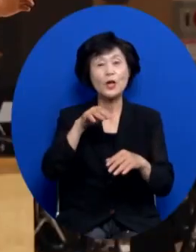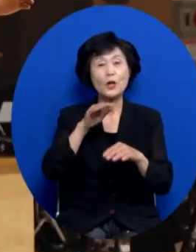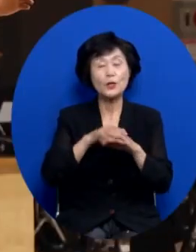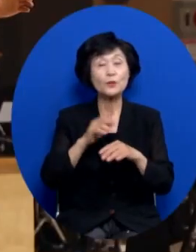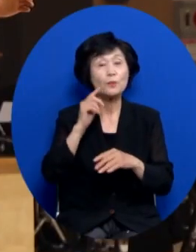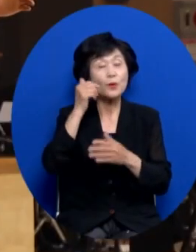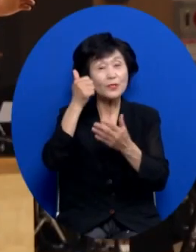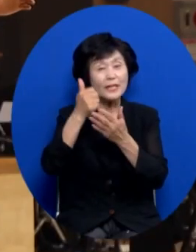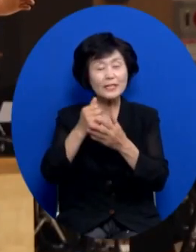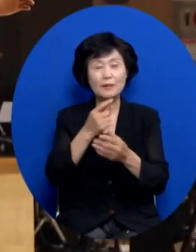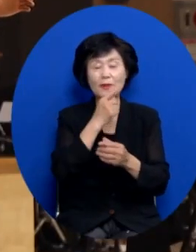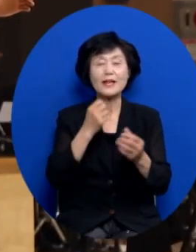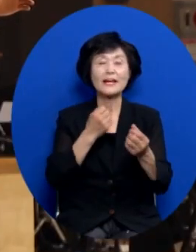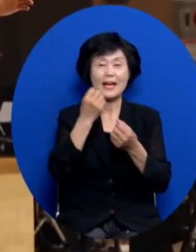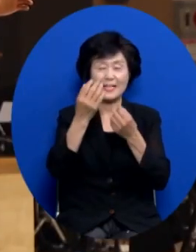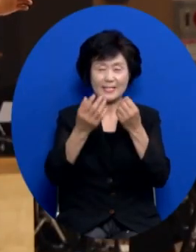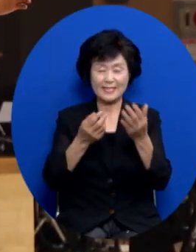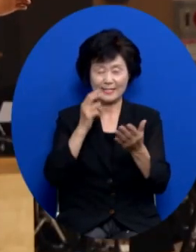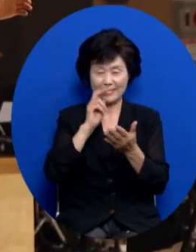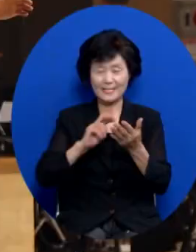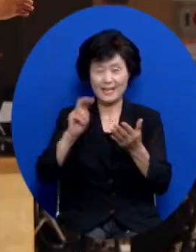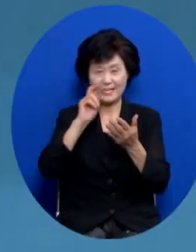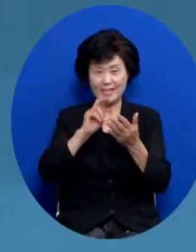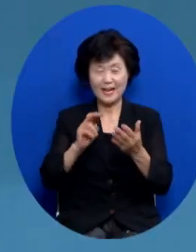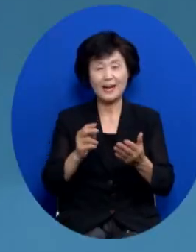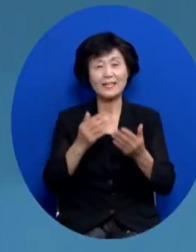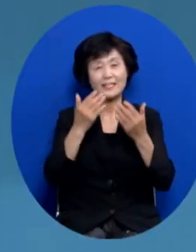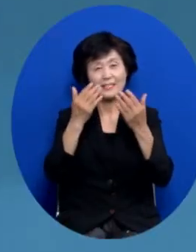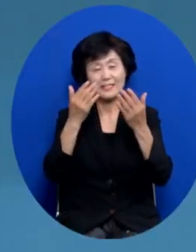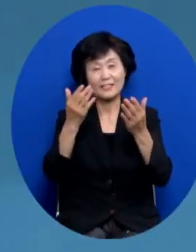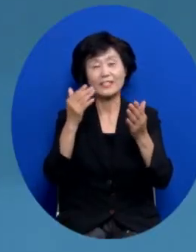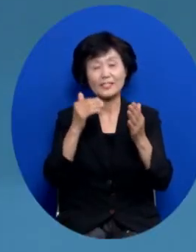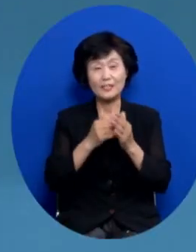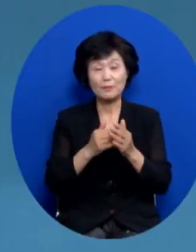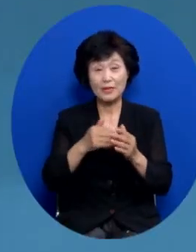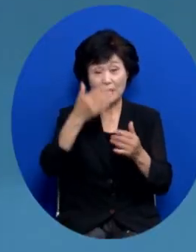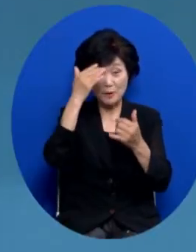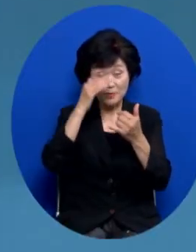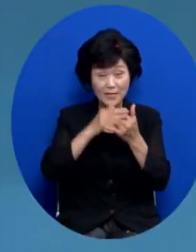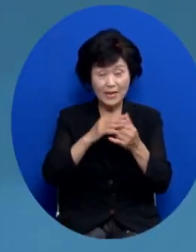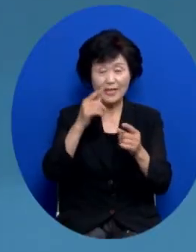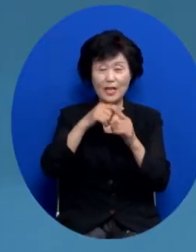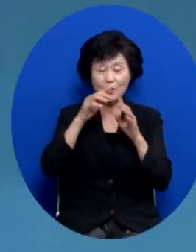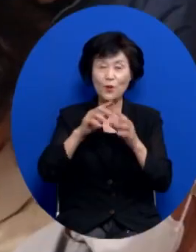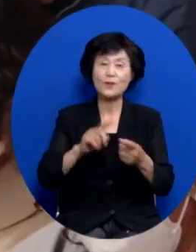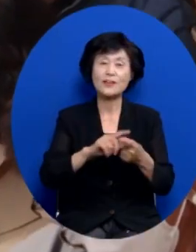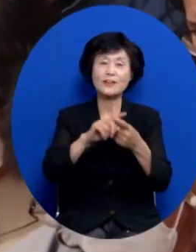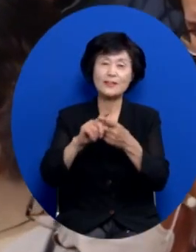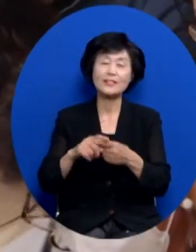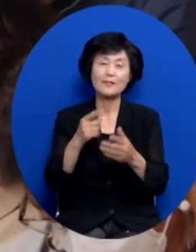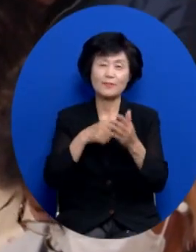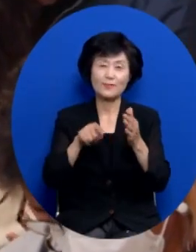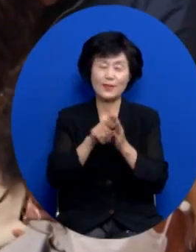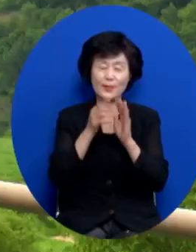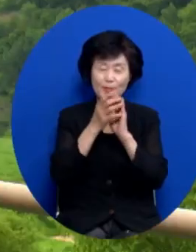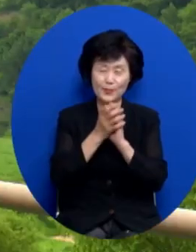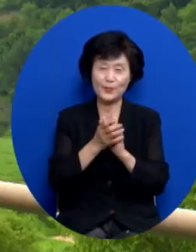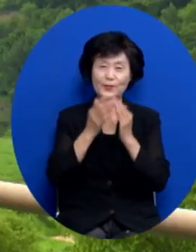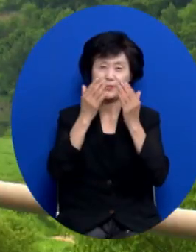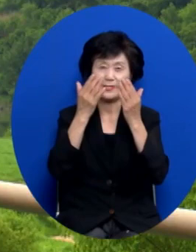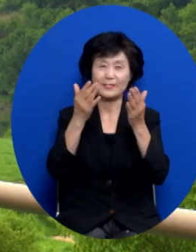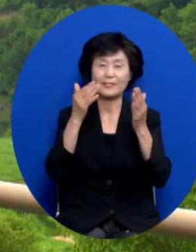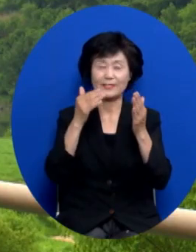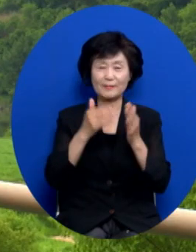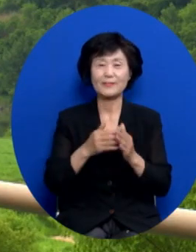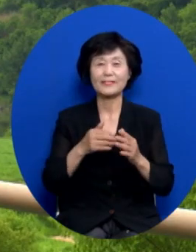간증과 찬양으로 은혜를 나눴으며 지역 복음화와 다음 세대 그리고 교회 연합을 위해 함께 기도했습니다.